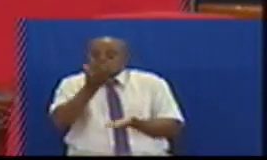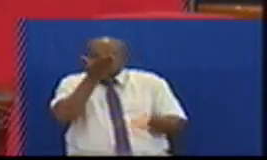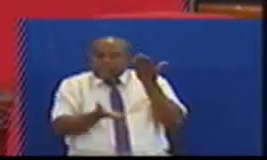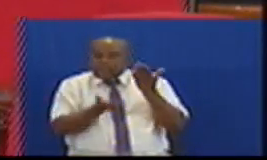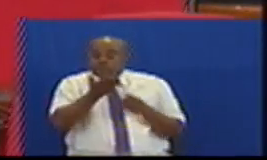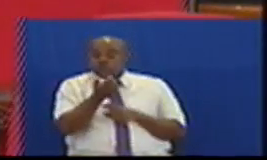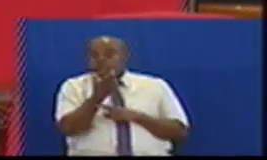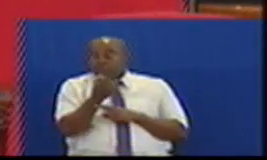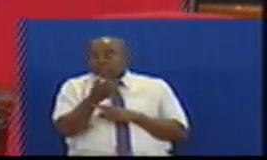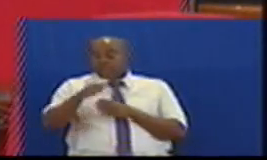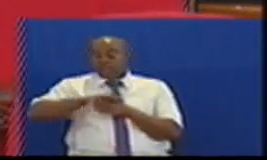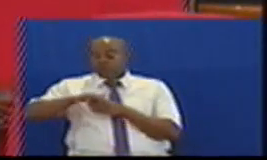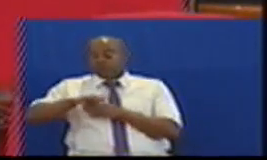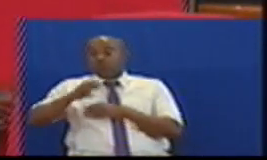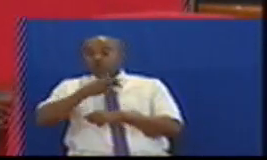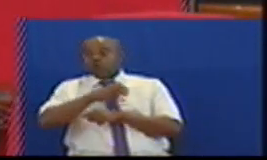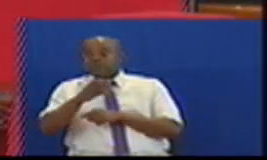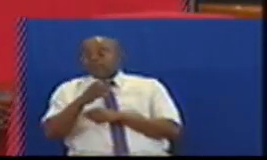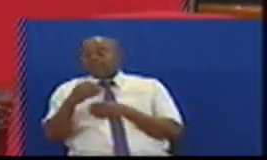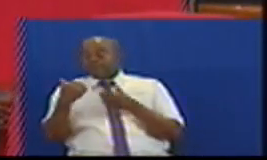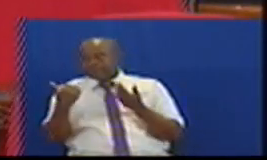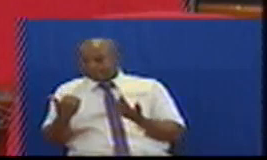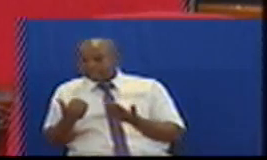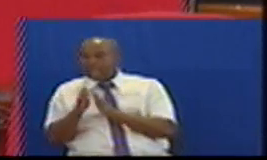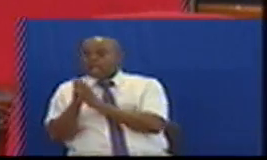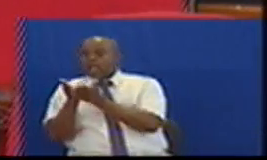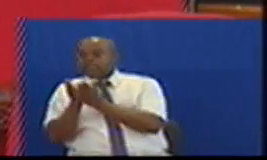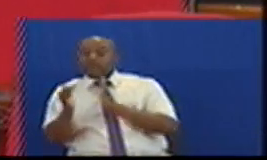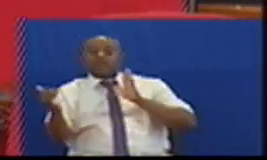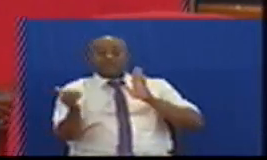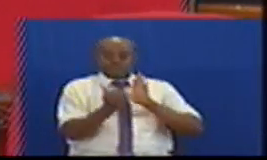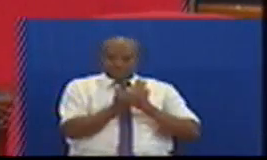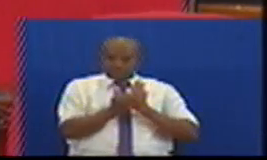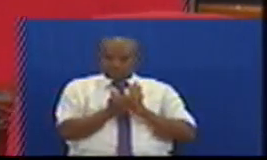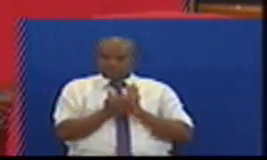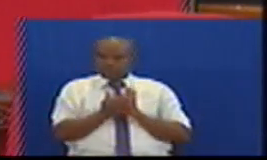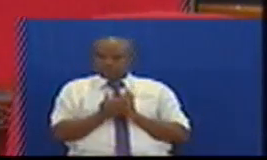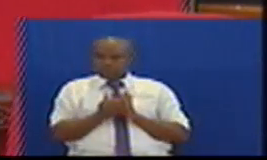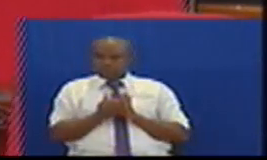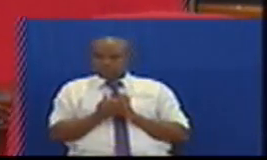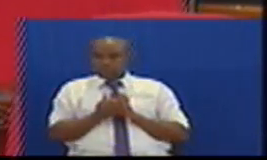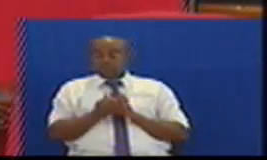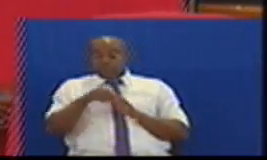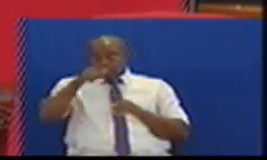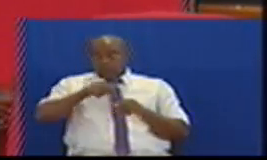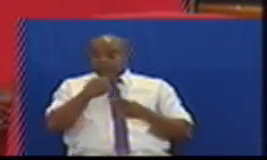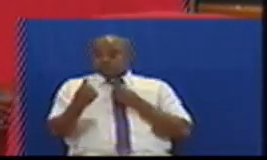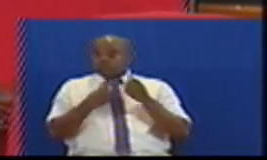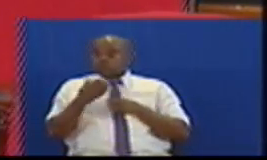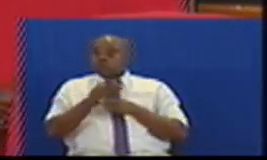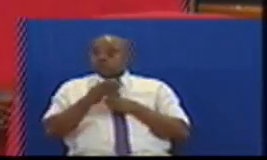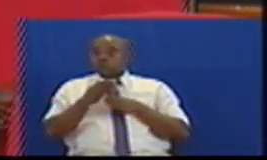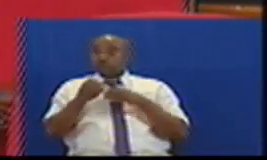fedha kwa ajili ya matumizi ya Wizara ya Katiba na Sheria. Na mojawapo ya mambo makubwa kabisa ambayo tunazungumzia ni uimarishaji